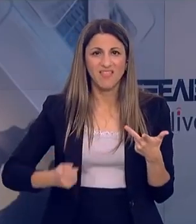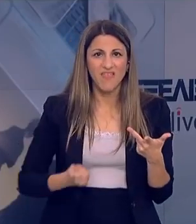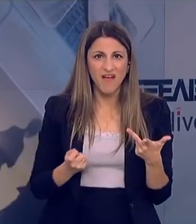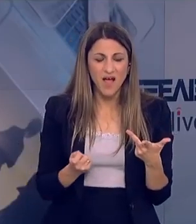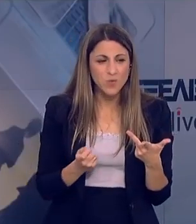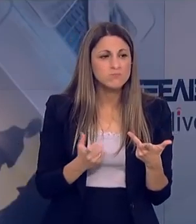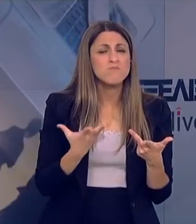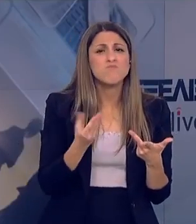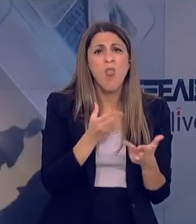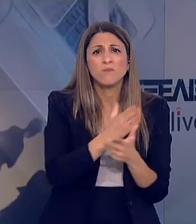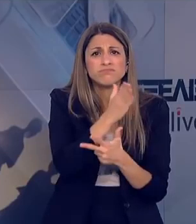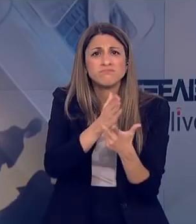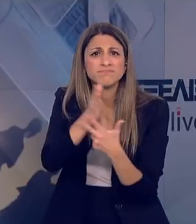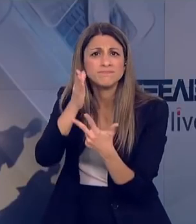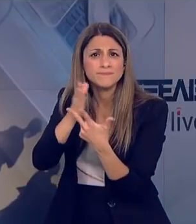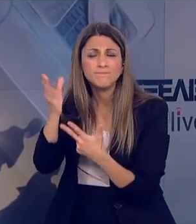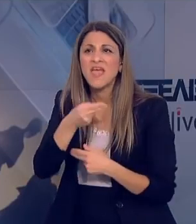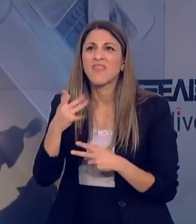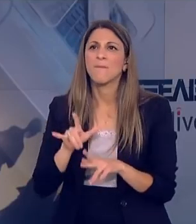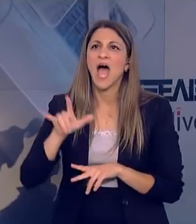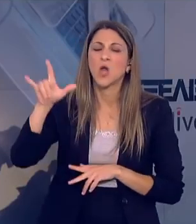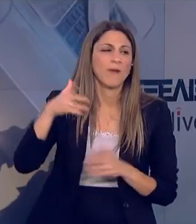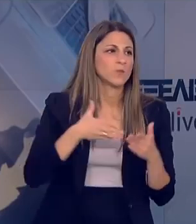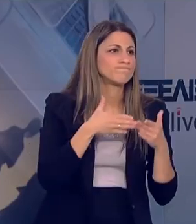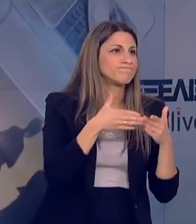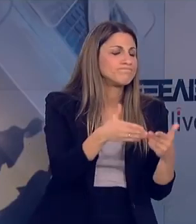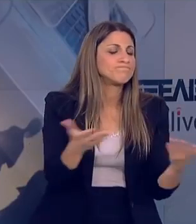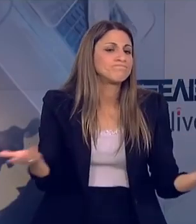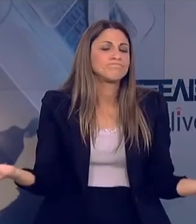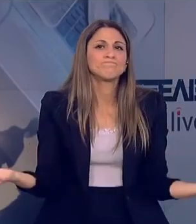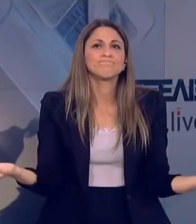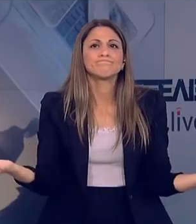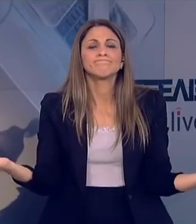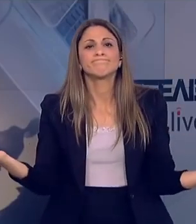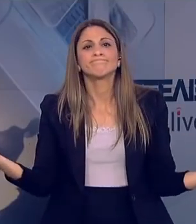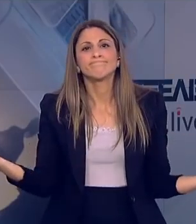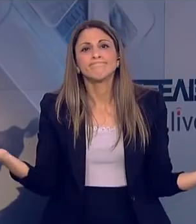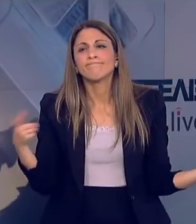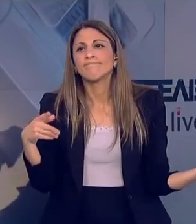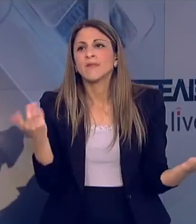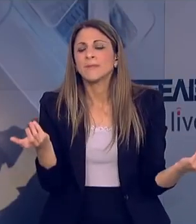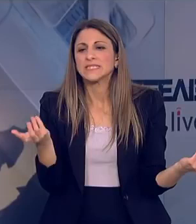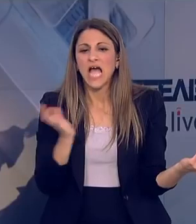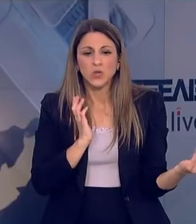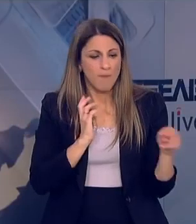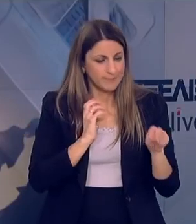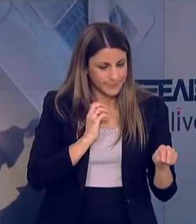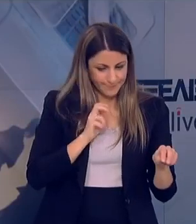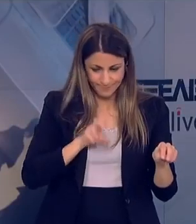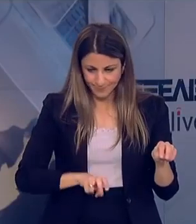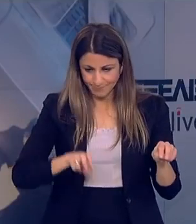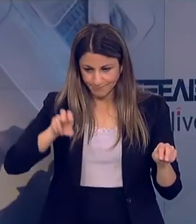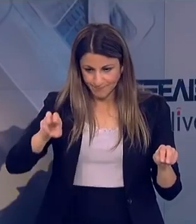ξεχωριστά. Τώρα, το αν θα ταξιδεύει κανείς με αεροπλάνο ή με πλωτό μέσο, στο πού εξασφαλίζεται η μεγαλύτερη αρέωση των